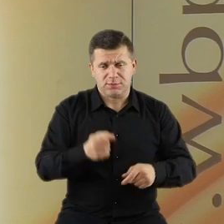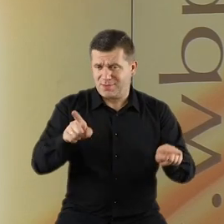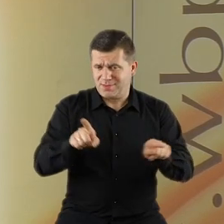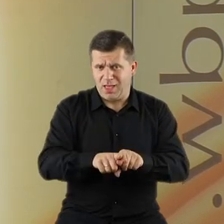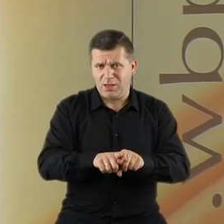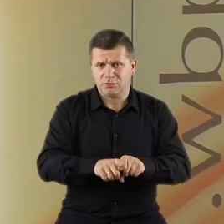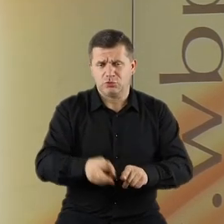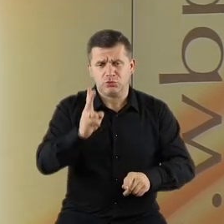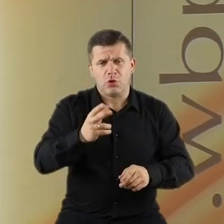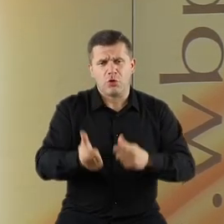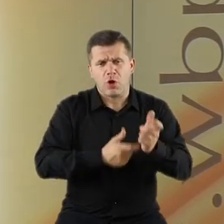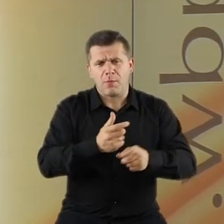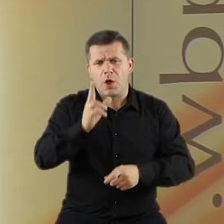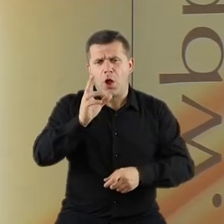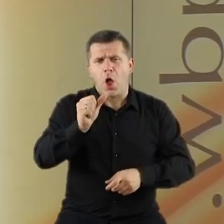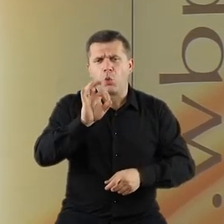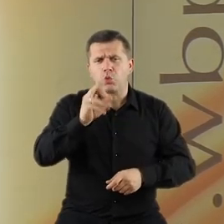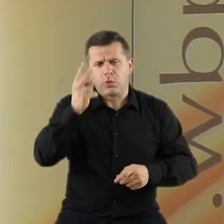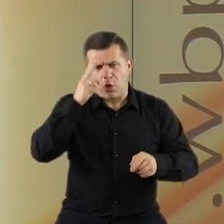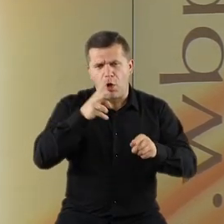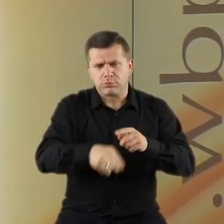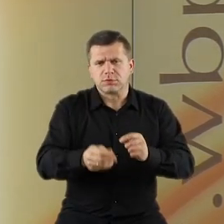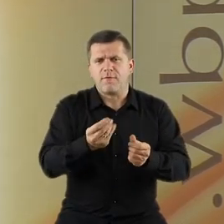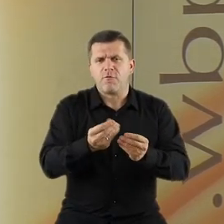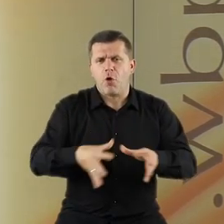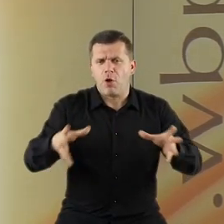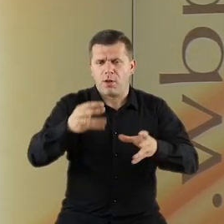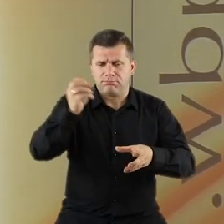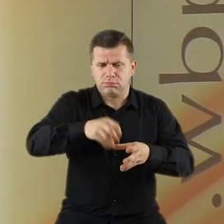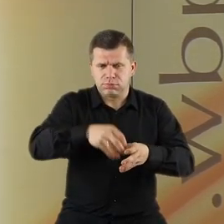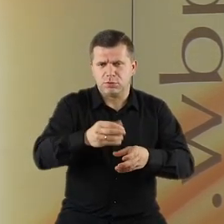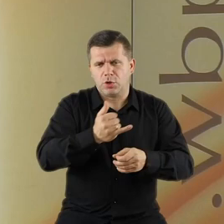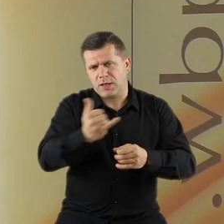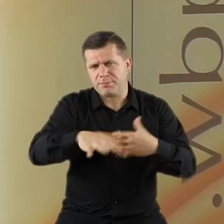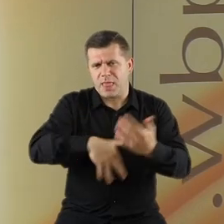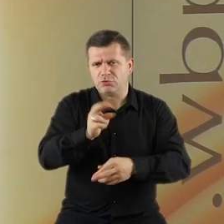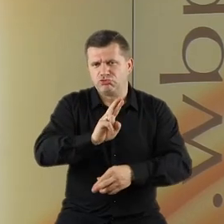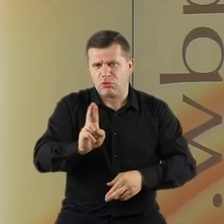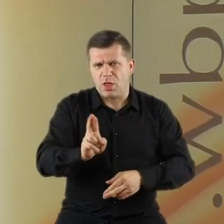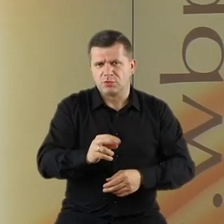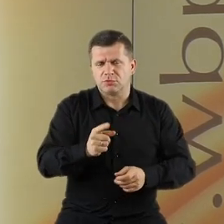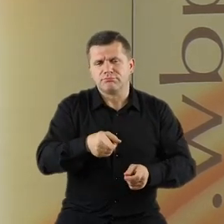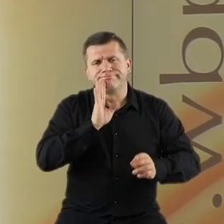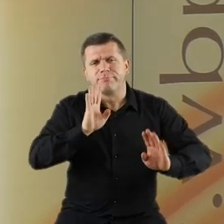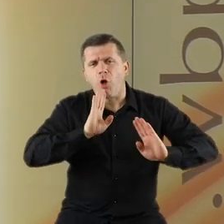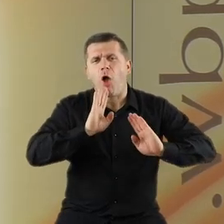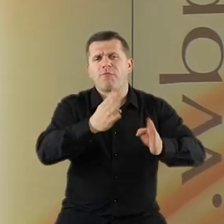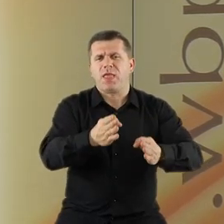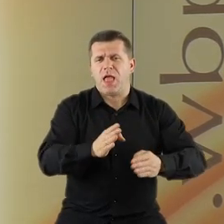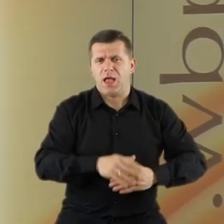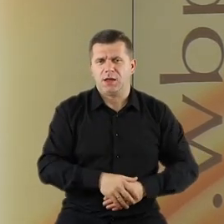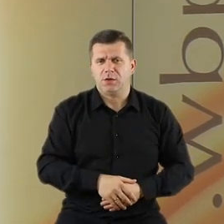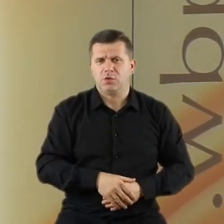obciął kołtuna to smakował to woreczek tam do tego woreczka wkładał różne rzeczy prawda taką ofiarę składał i to